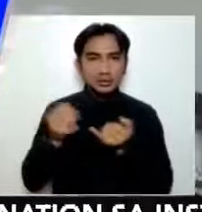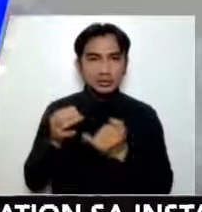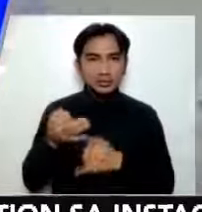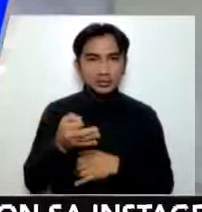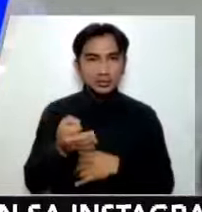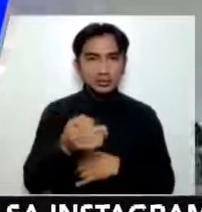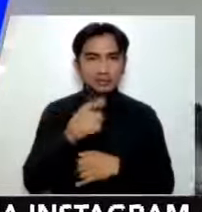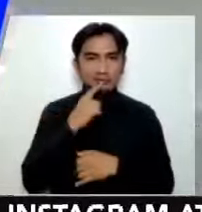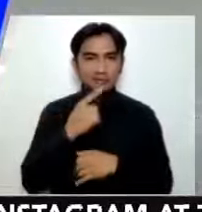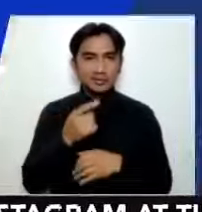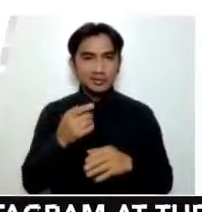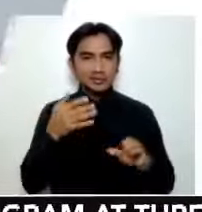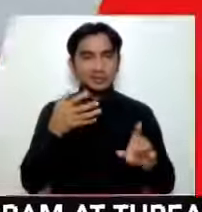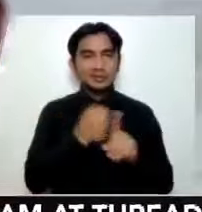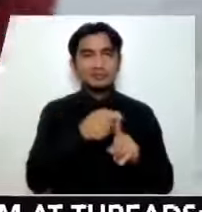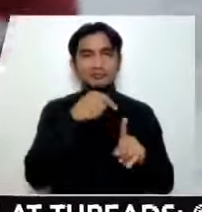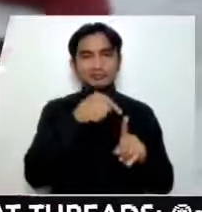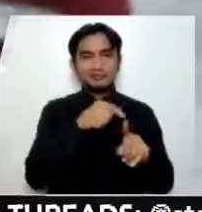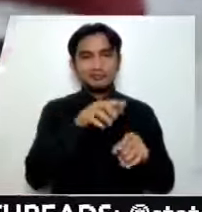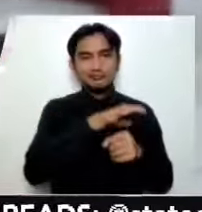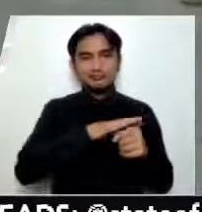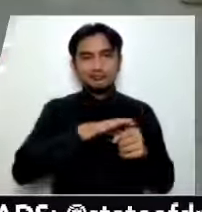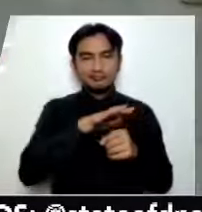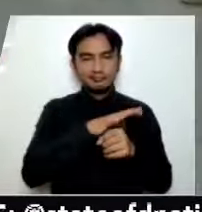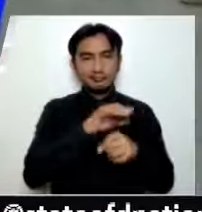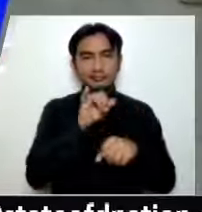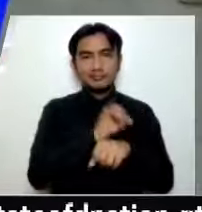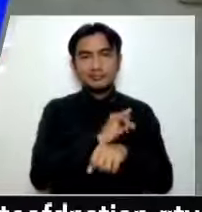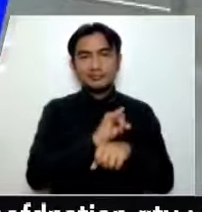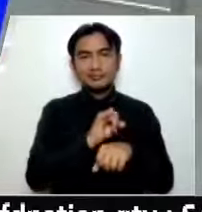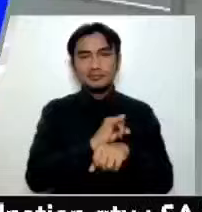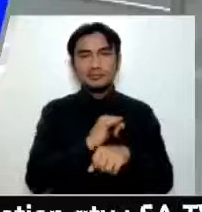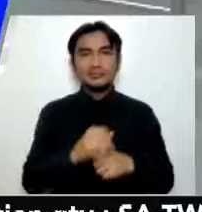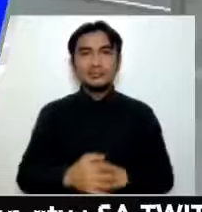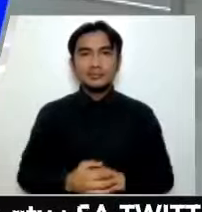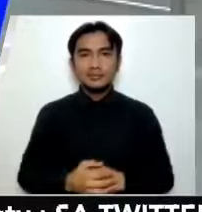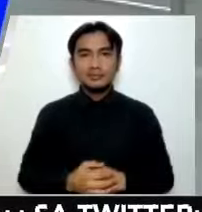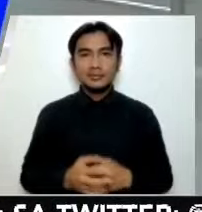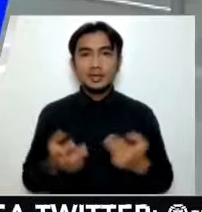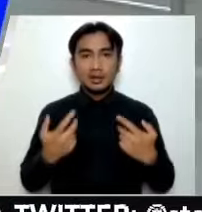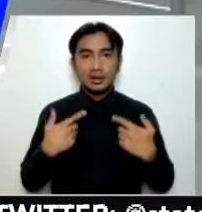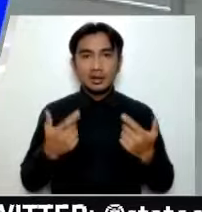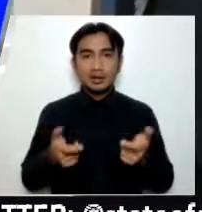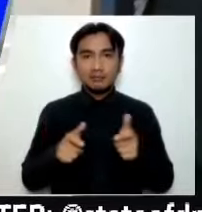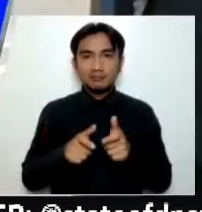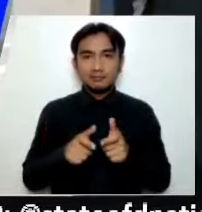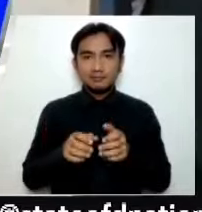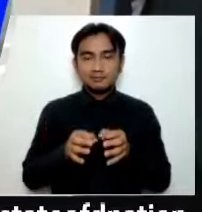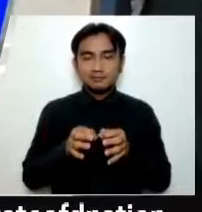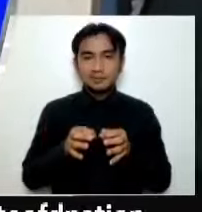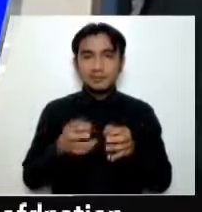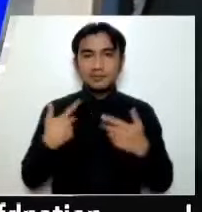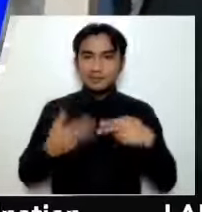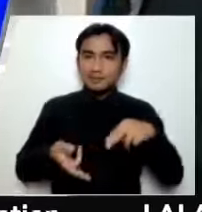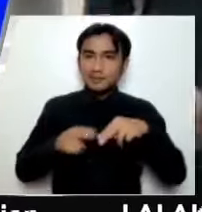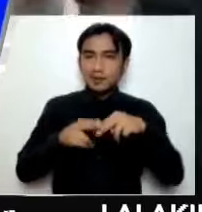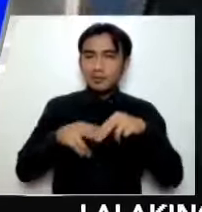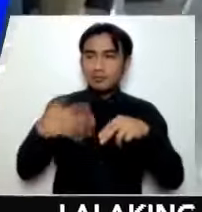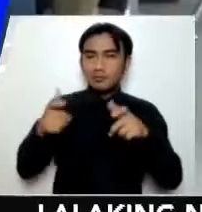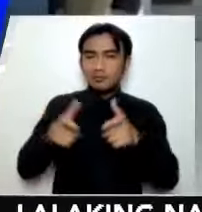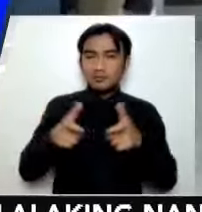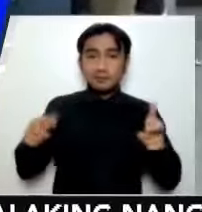raw sa lokal na Industriya pinalawak na passenger terminal building ng Batangas port pinasinayaan ni Pangulong